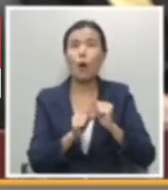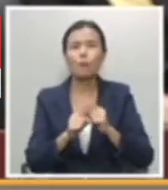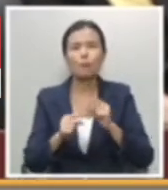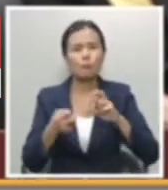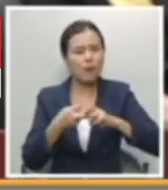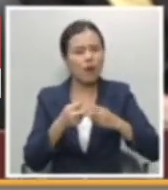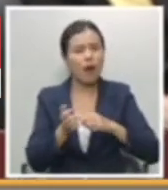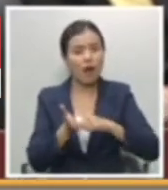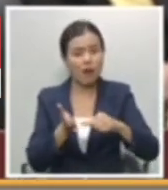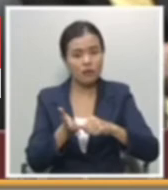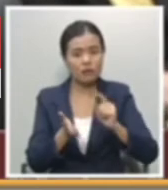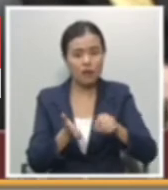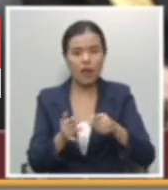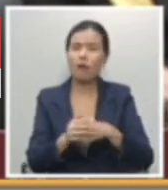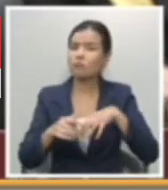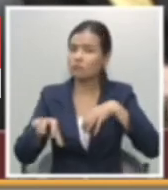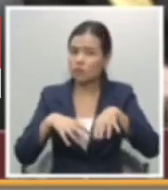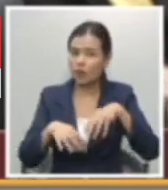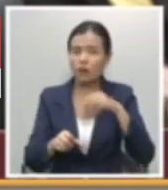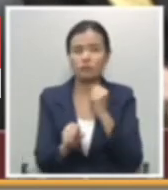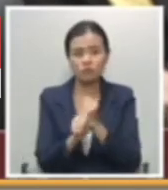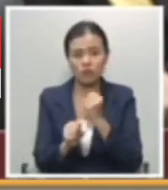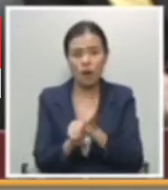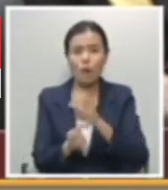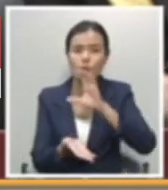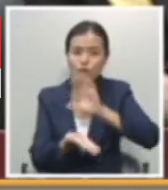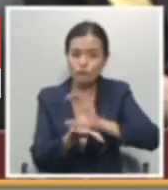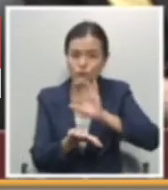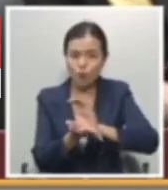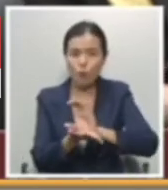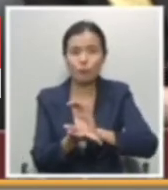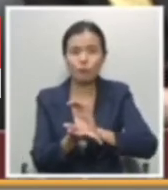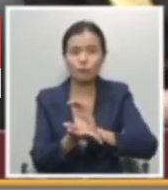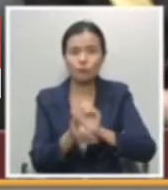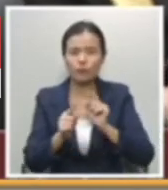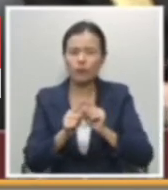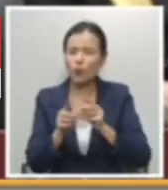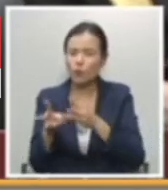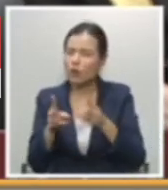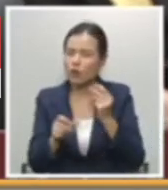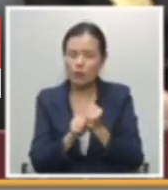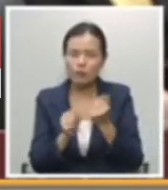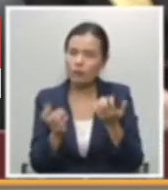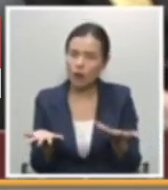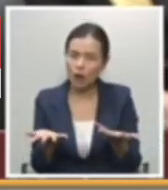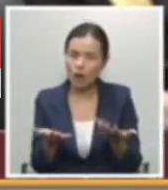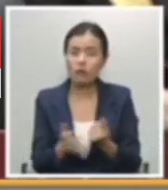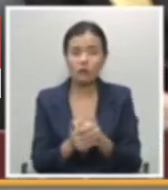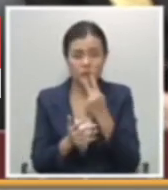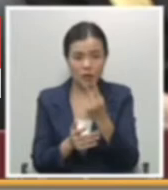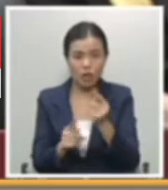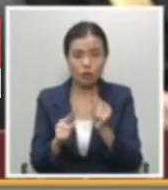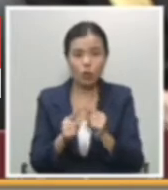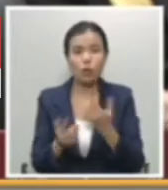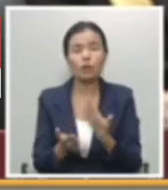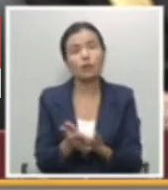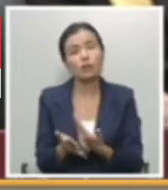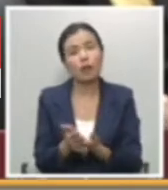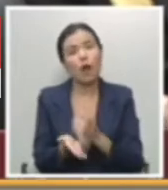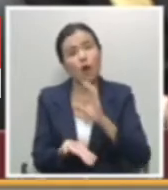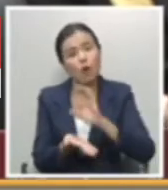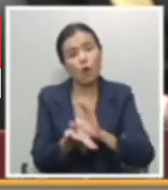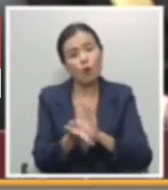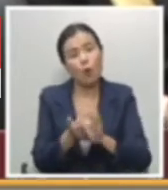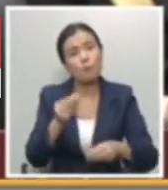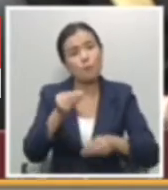าเราจะจัดการทำงบประมาณลักษณะอย่างไรที่เห็นนั้นนะลักษณะของงบประมาณนั้นก็มีการเ